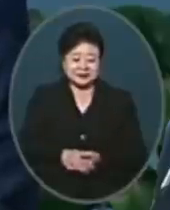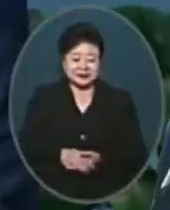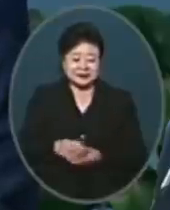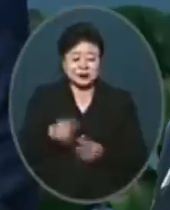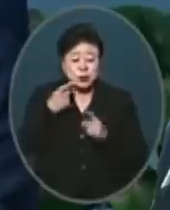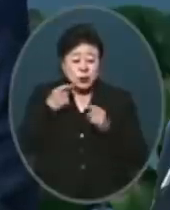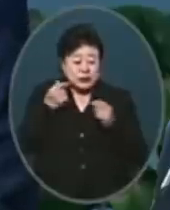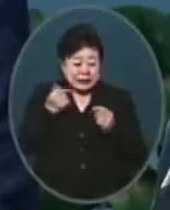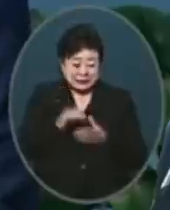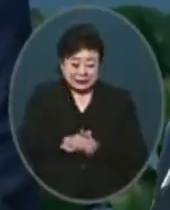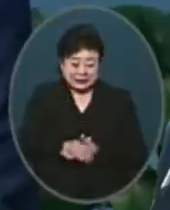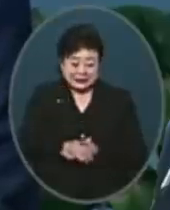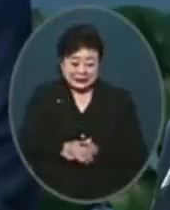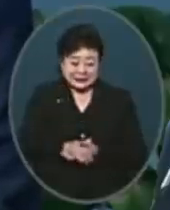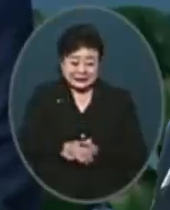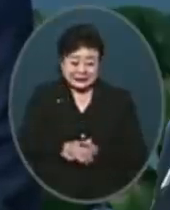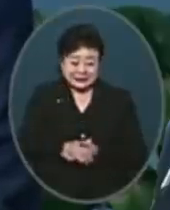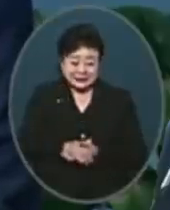저는